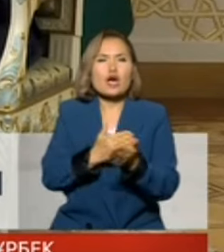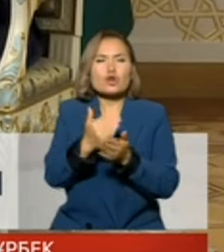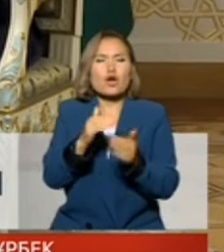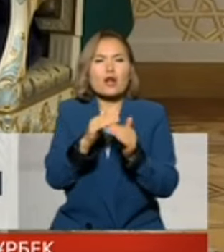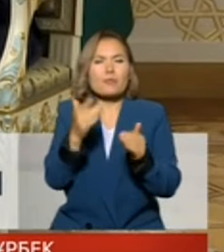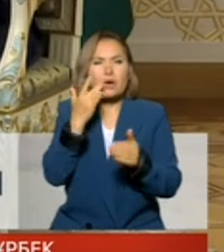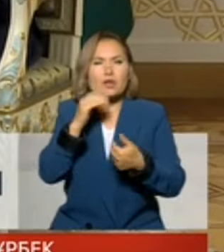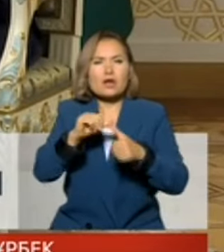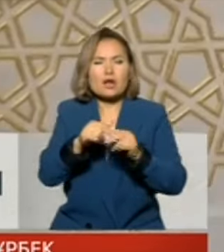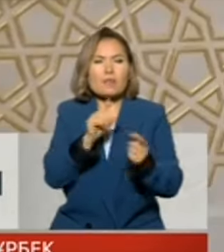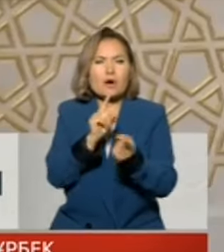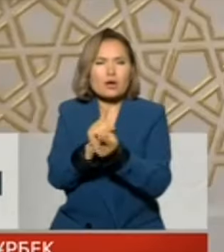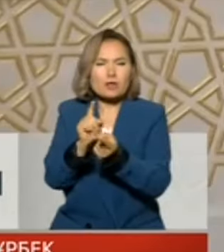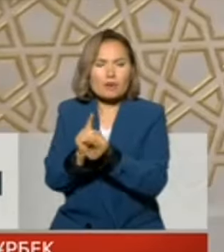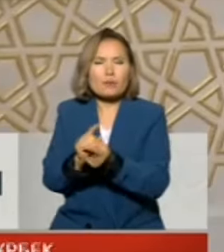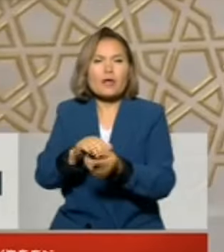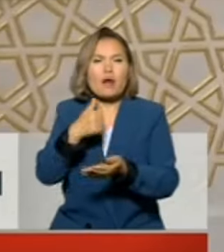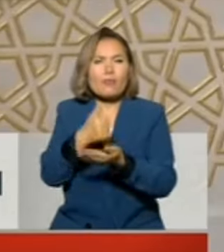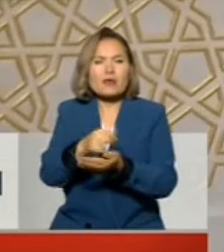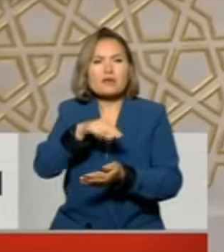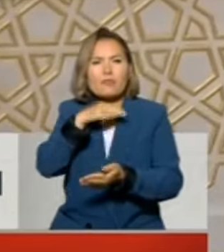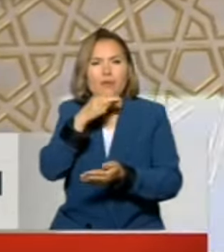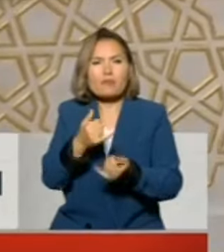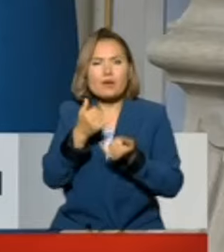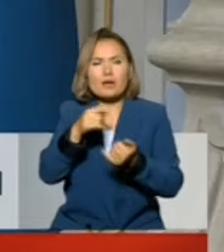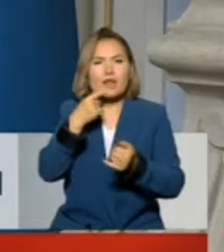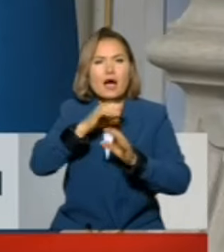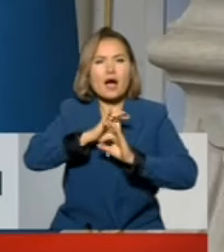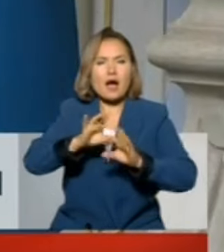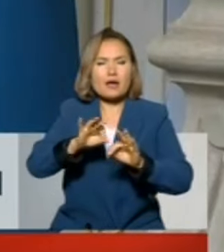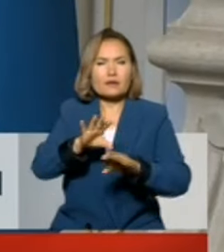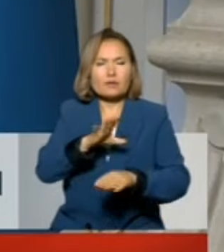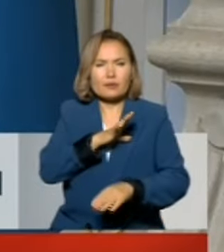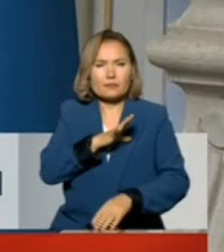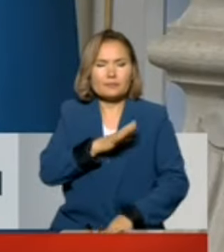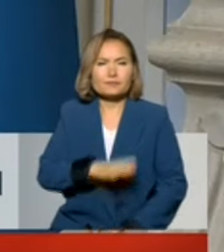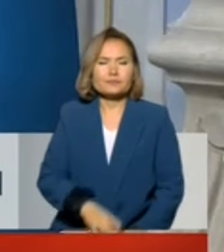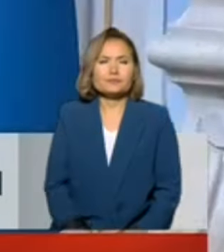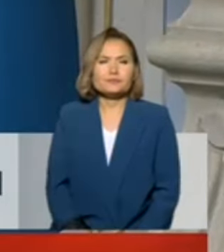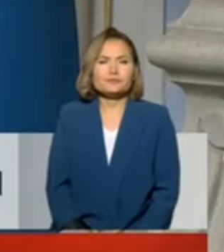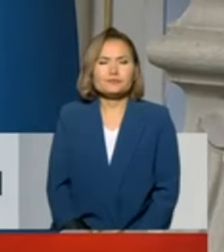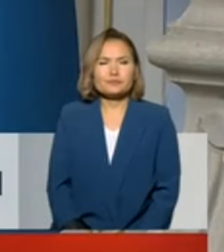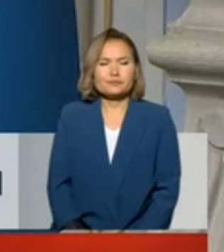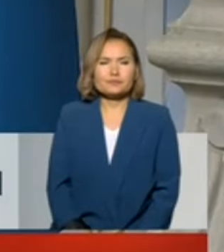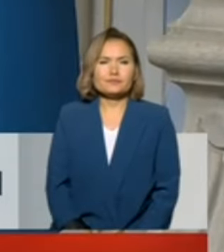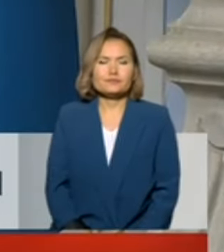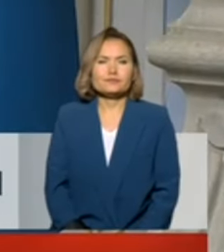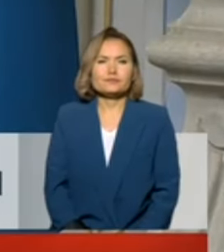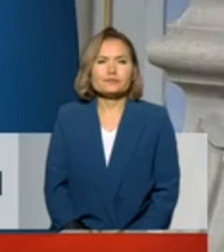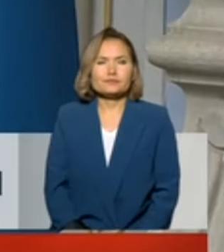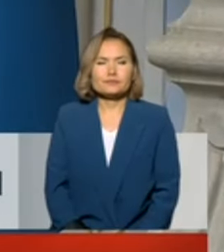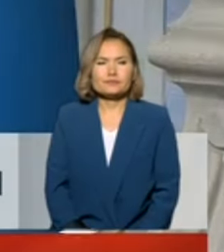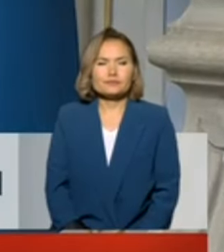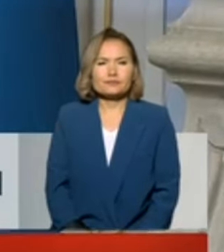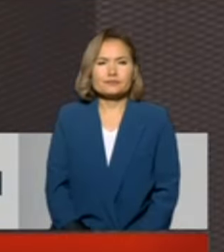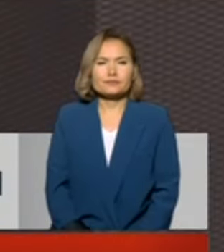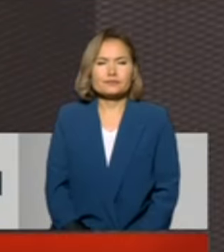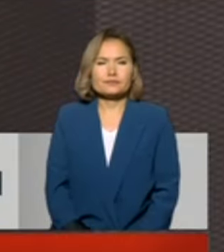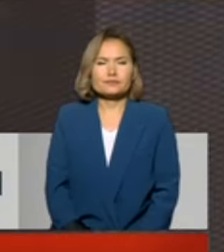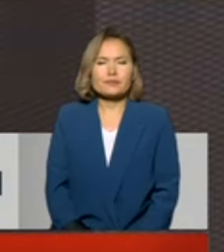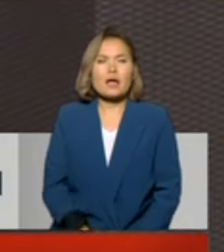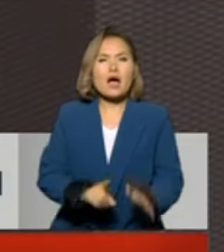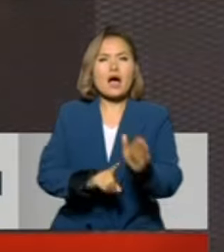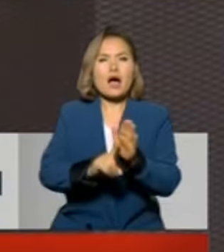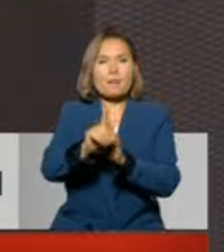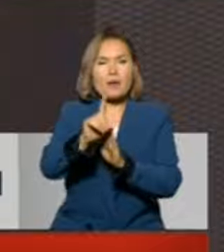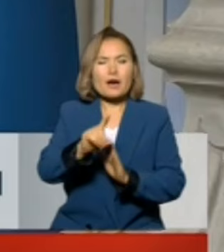деңгейдегі тұрақты кездесулерге баса мән беретінін айтты. Прежде всего хотел бы выразить сердечную благодарность.